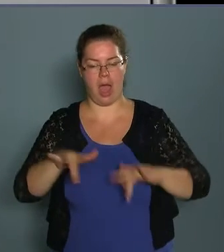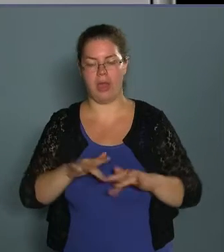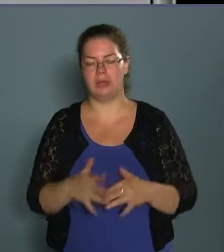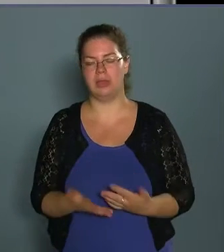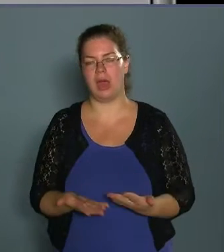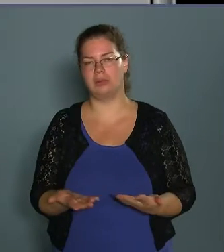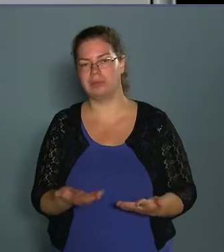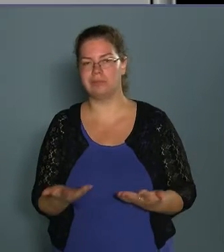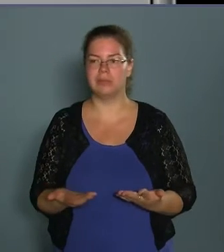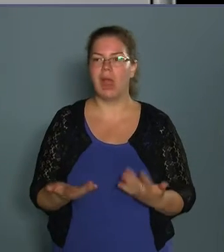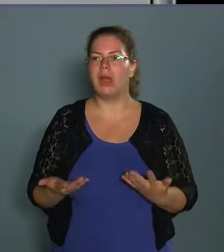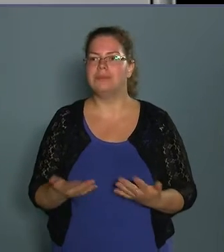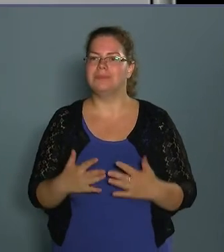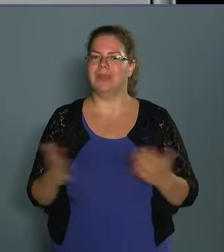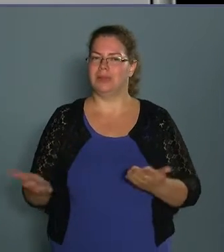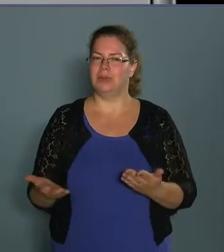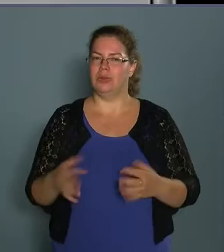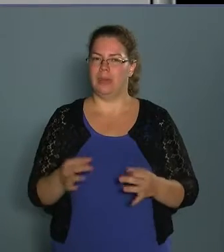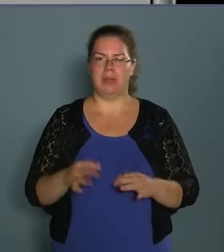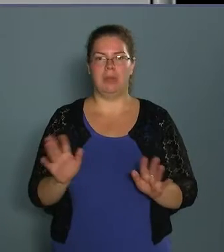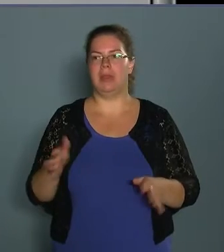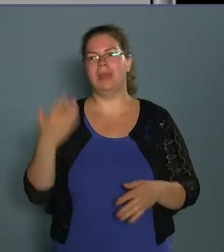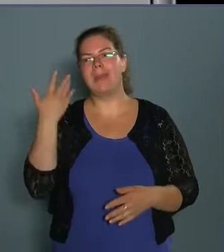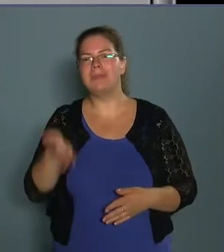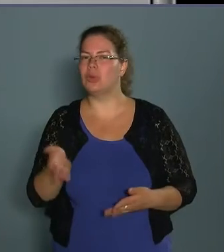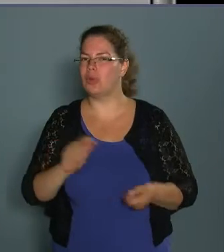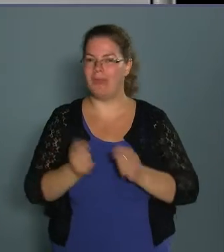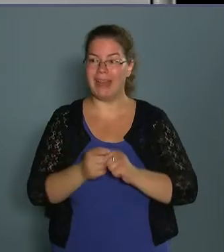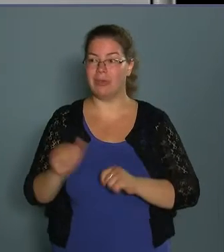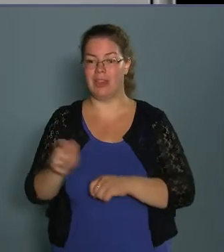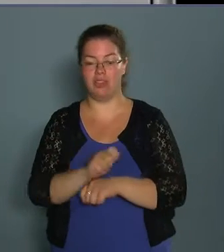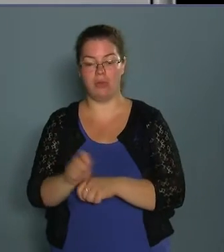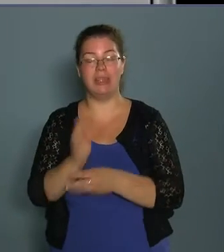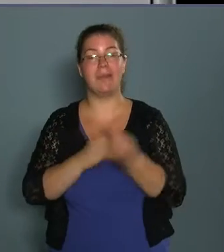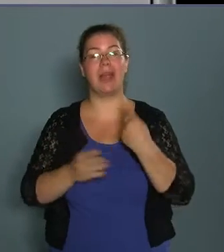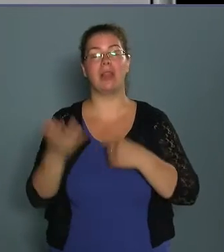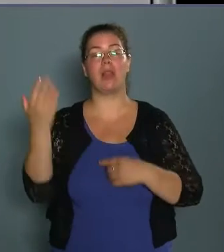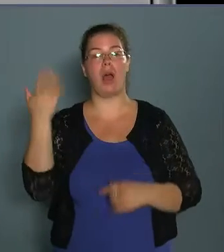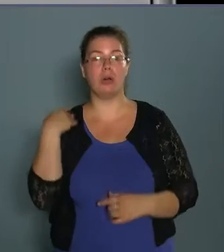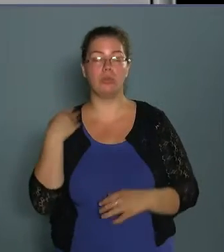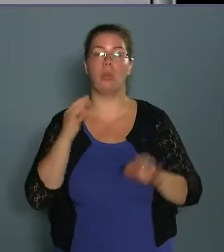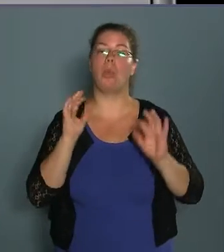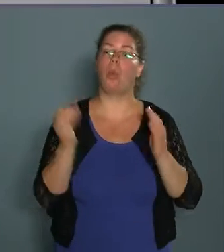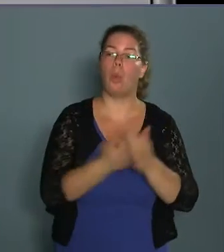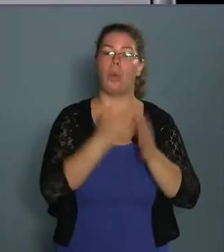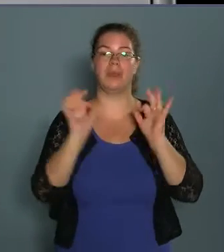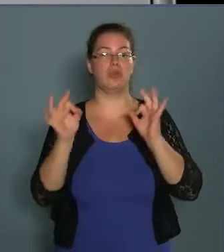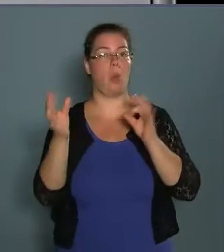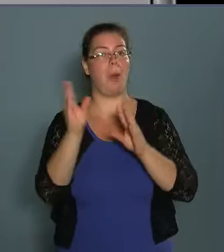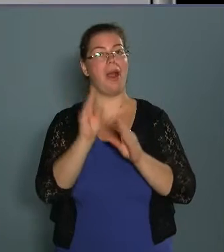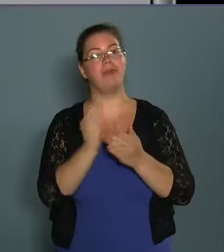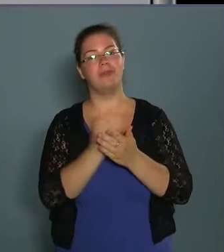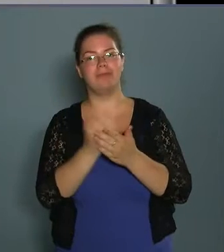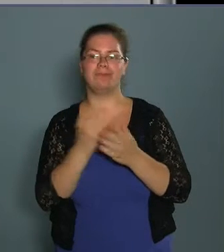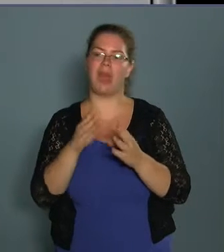helyzet jelentős mértékben nem tudott változni és javulni, mert az akkor még új és jól felszereltnek